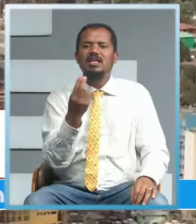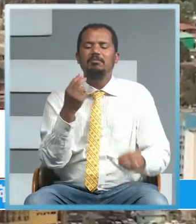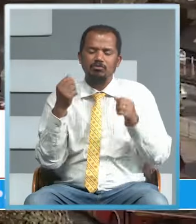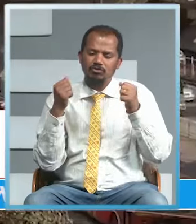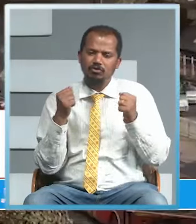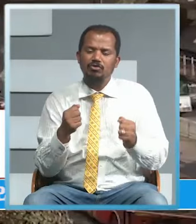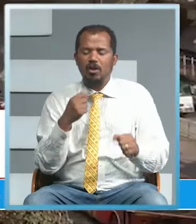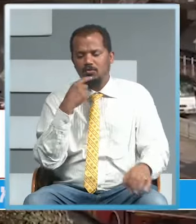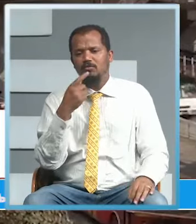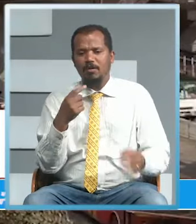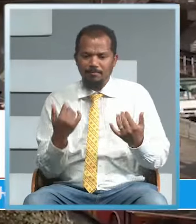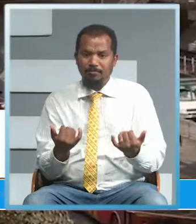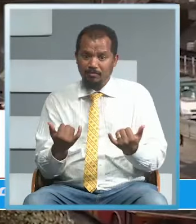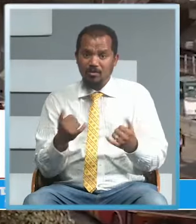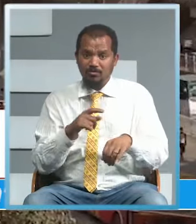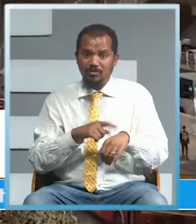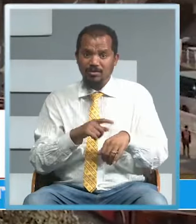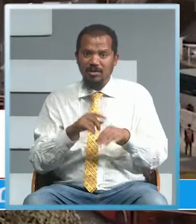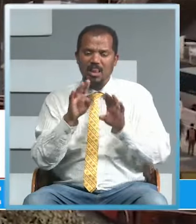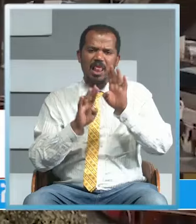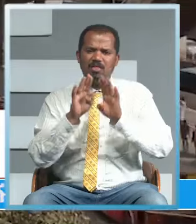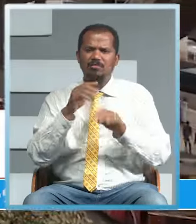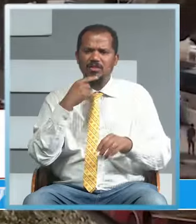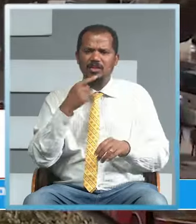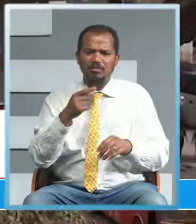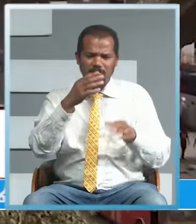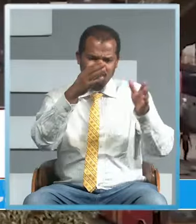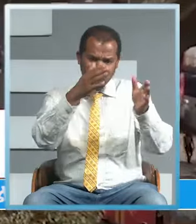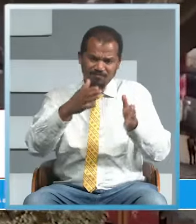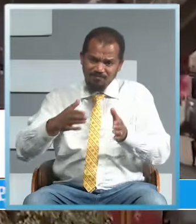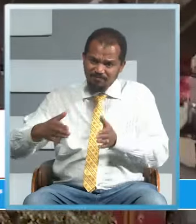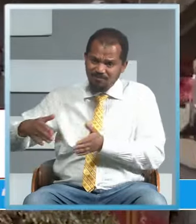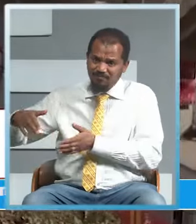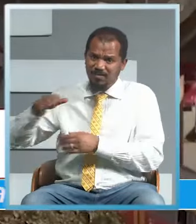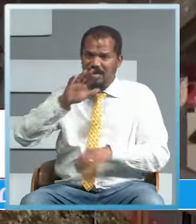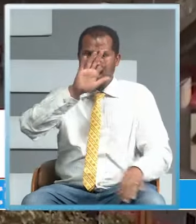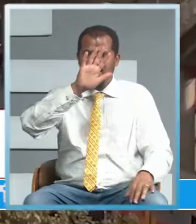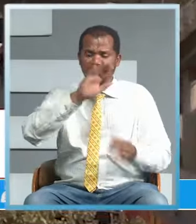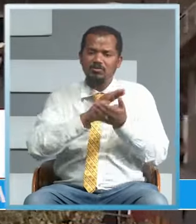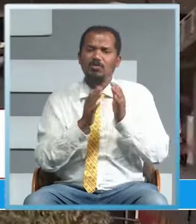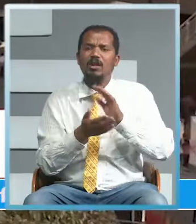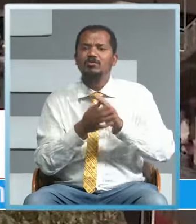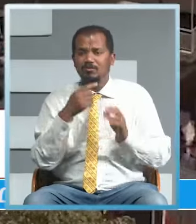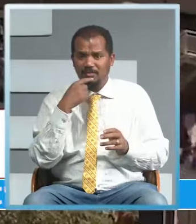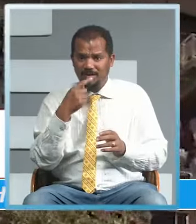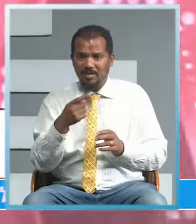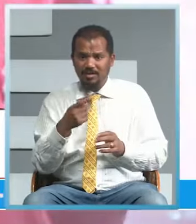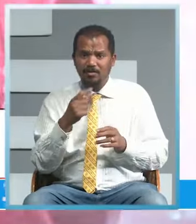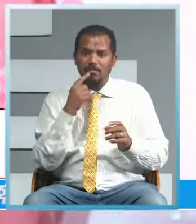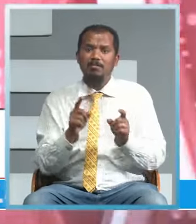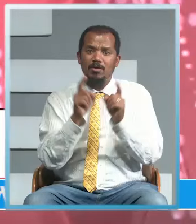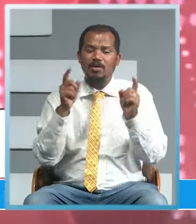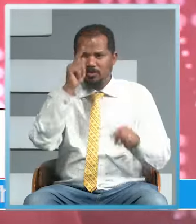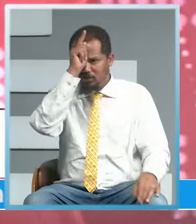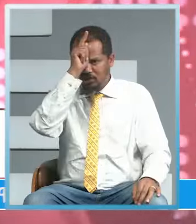መንገዱን መጠቀም ይችላሉ ብለዋል። በአሁኑ ሰዓት ለአውቶቡስ ተብሎ የተለዩት መስመሮች 5 መሆናቸውን